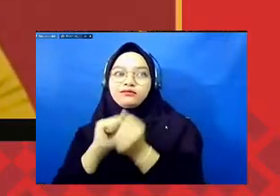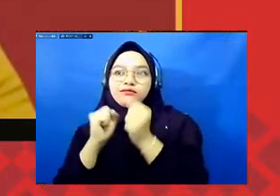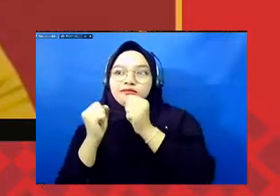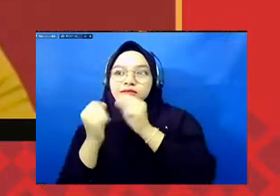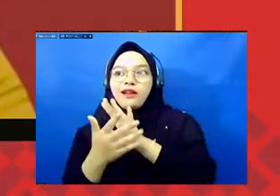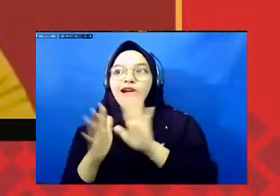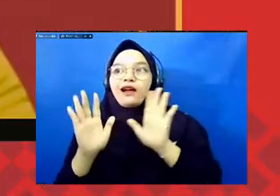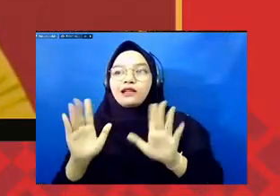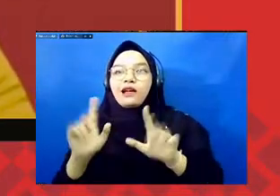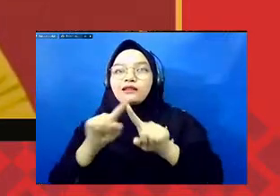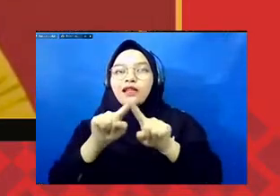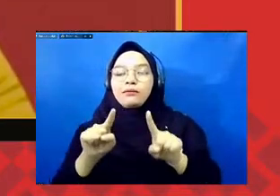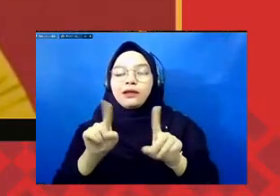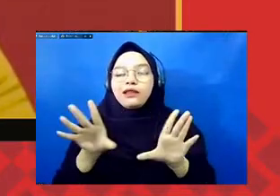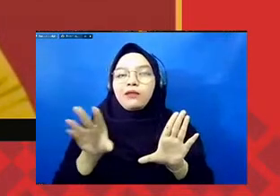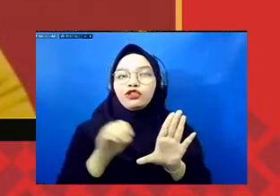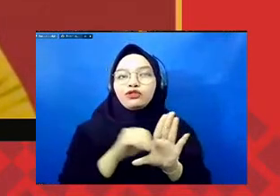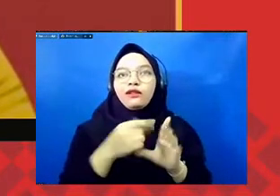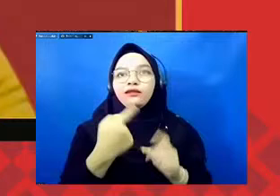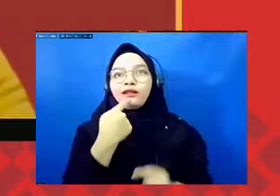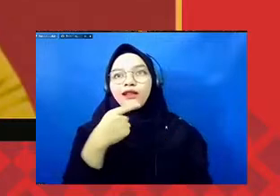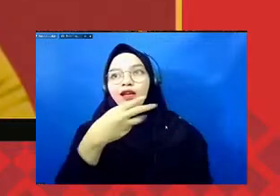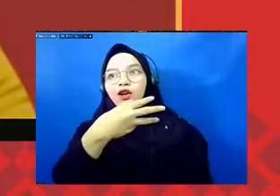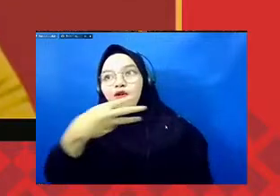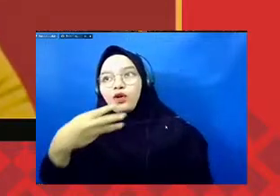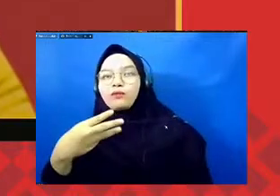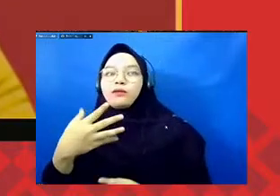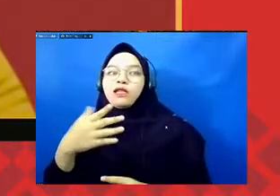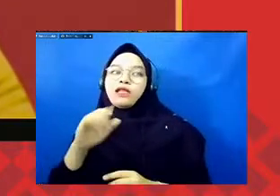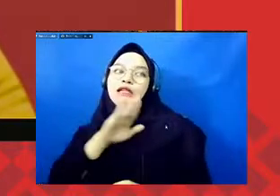memikirkan ekonomi resiliensi, sosial resiliensi,